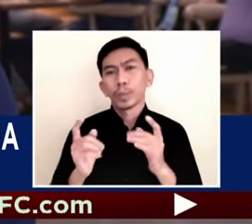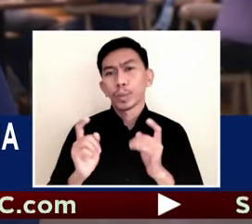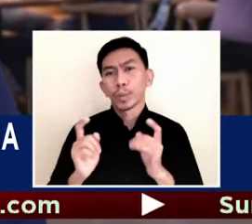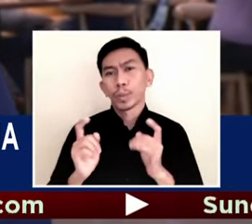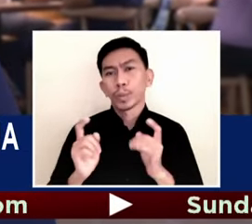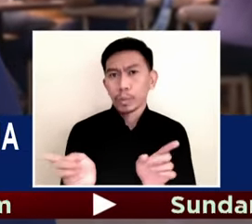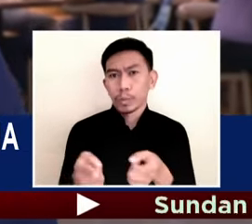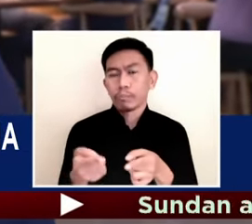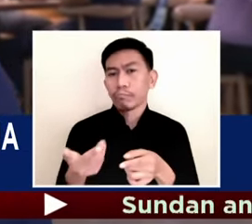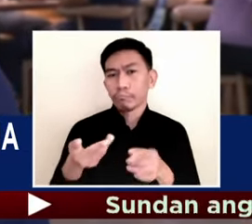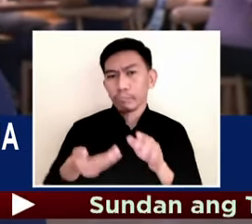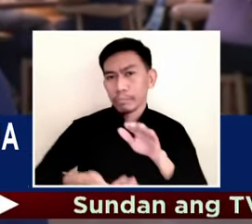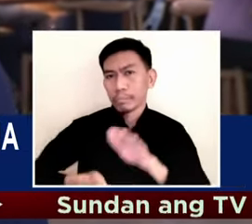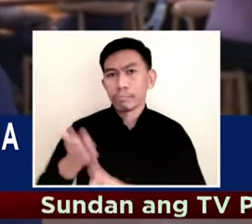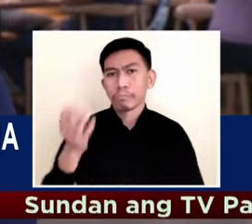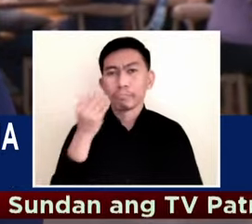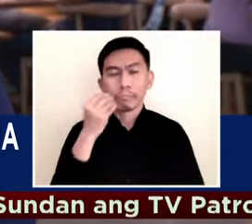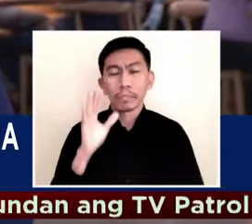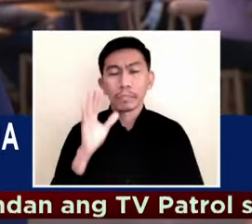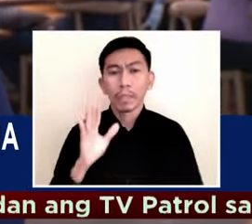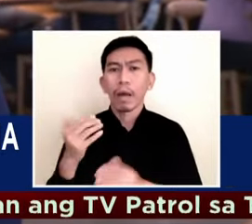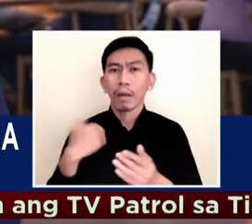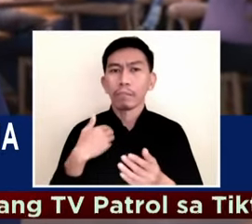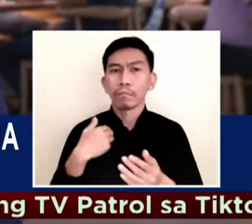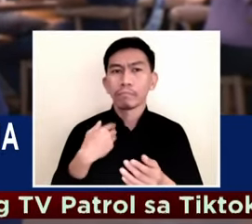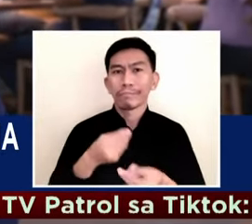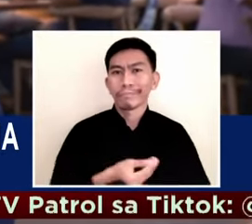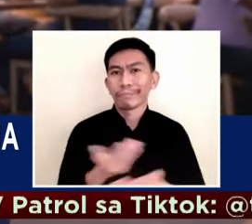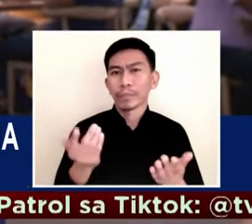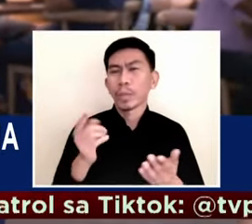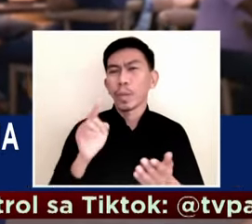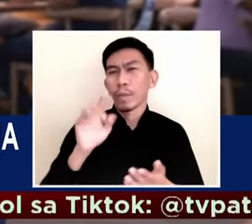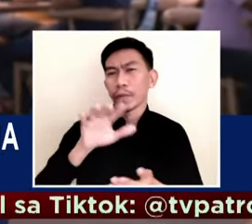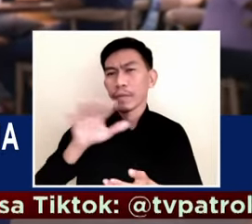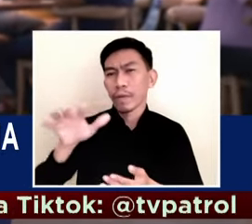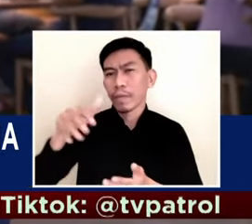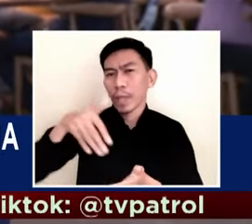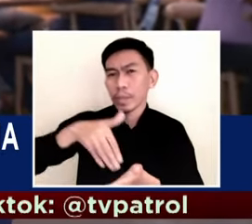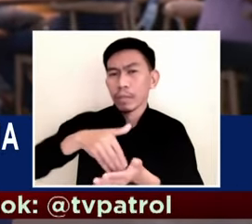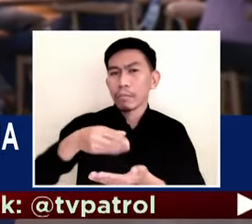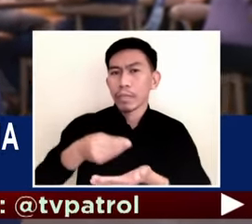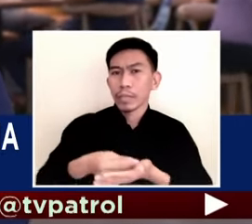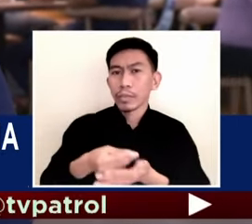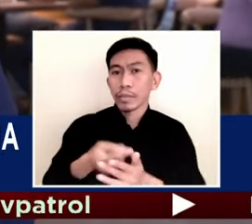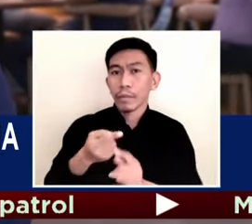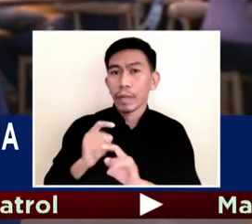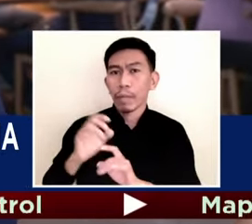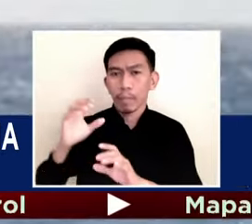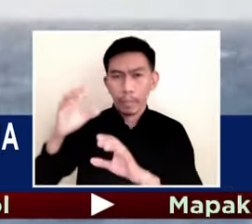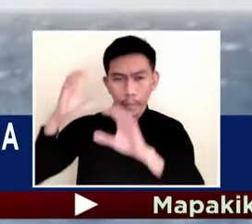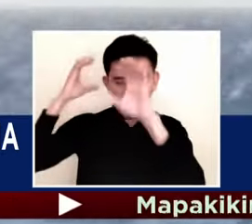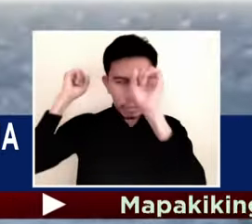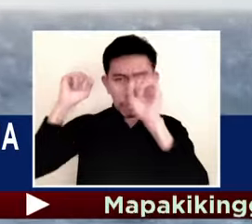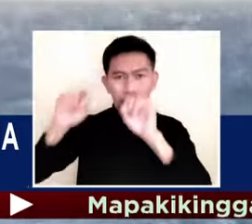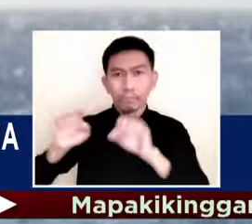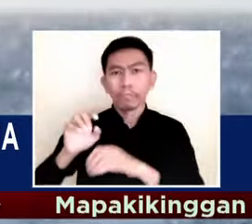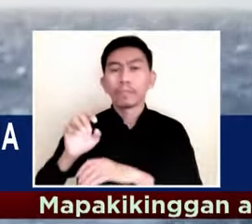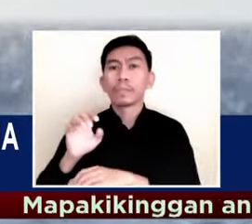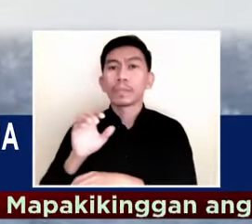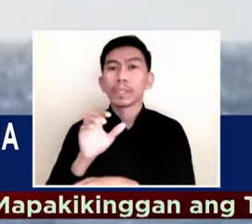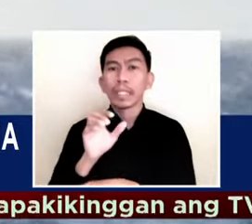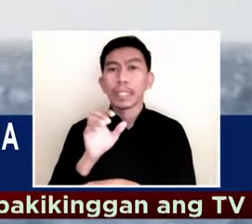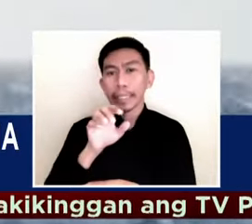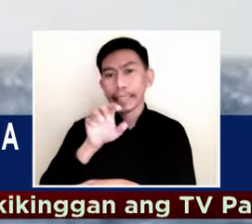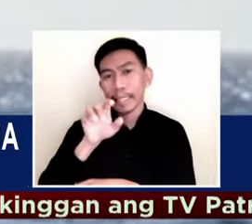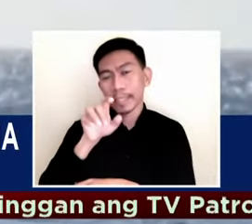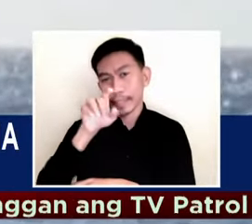seafarers ng tig $1,000 o tig higit 55,000 pesos mula sa embassy sa Cairo at makatatanggap pa ng